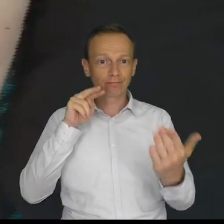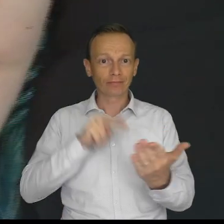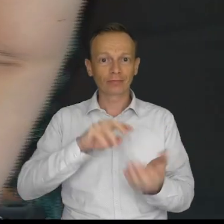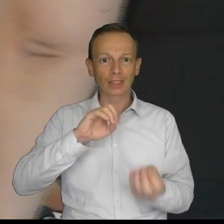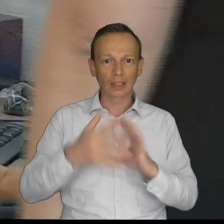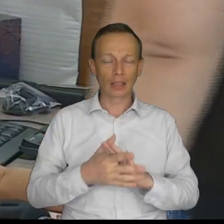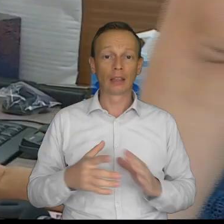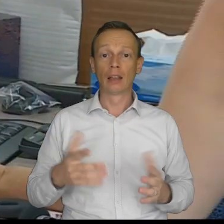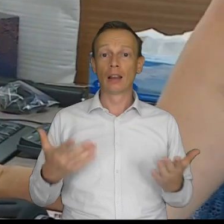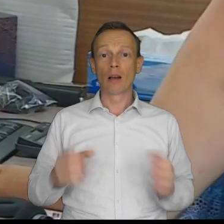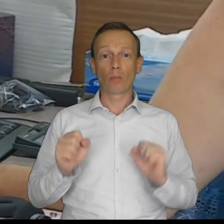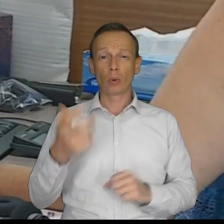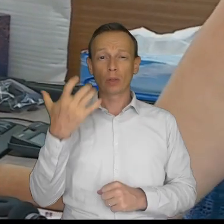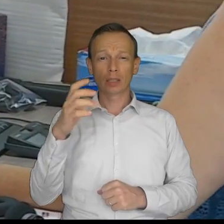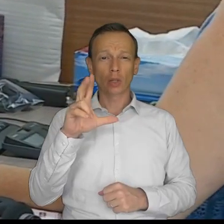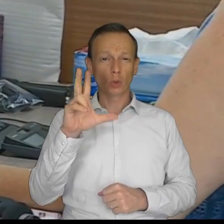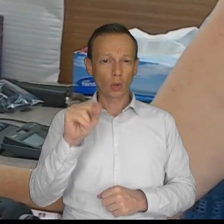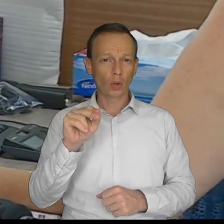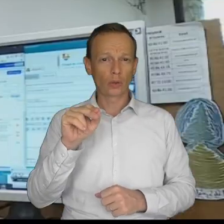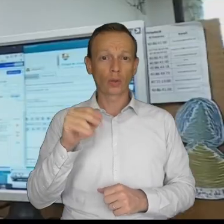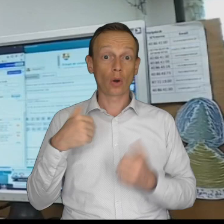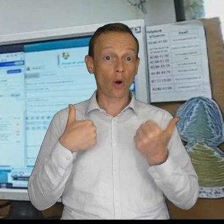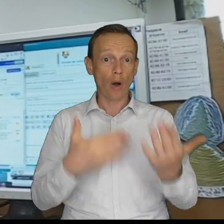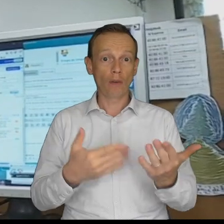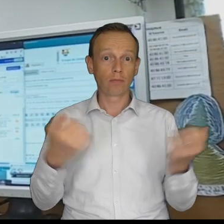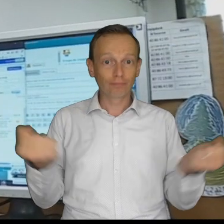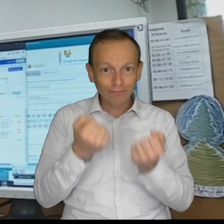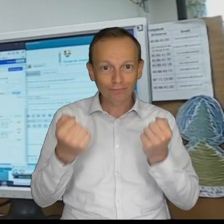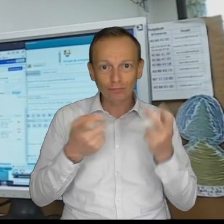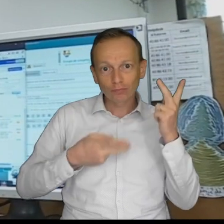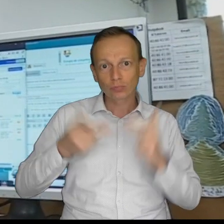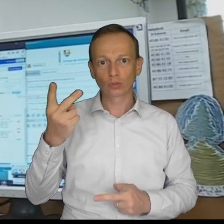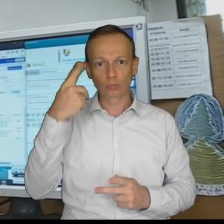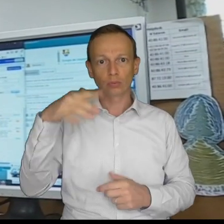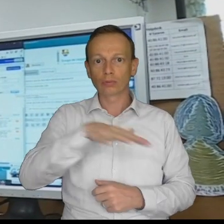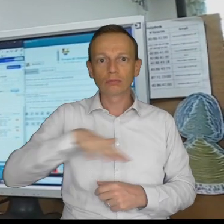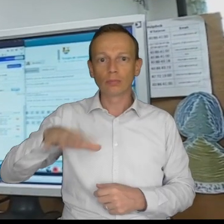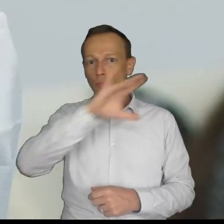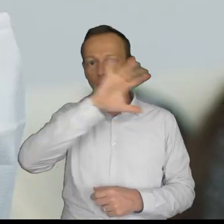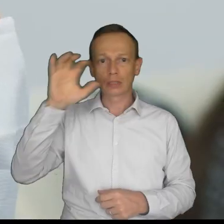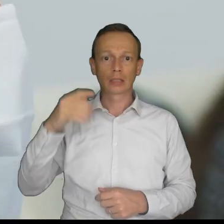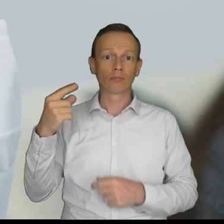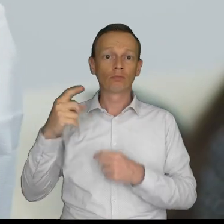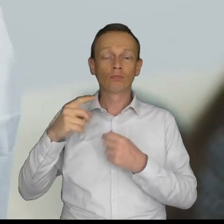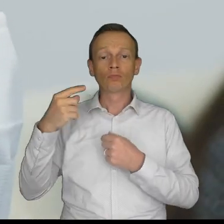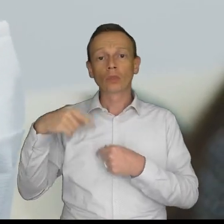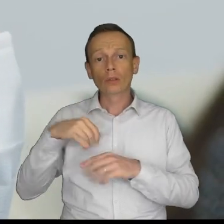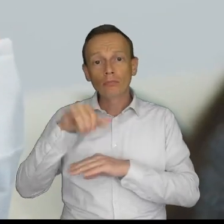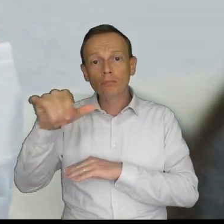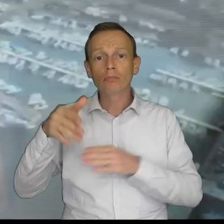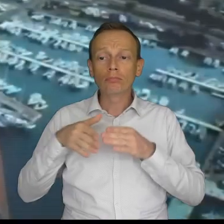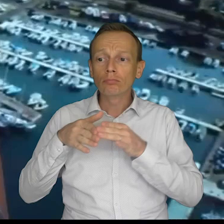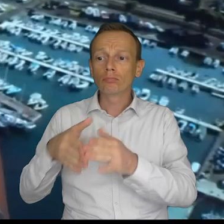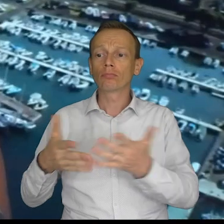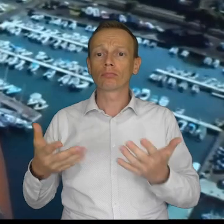vous pourrez trouver plus de 530 offres touristiques dans toutes les îles de la Polynésie. Transport, hébergement,